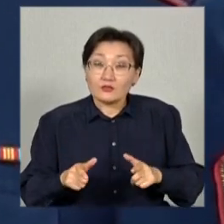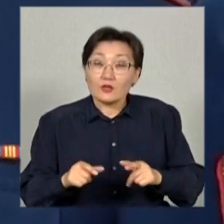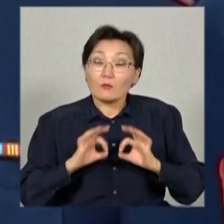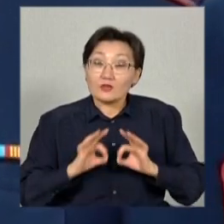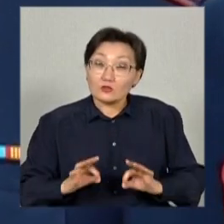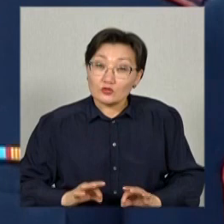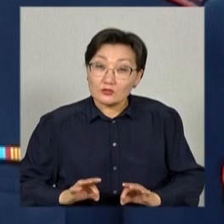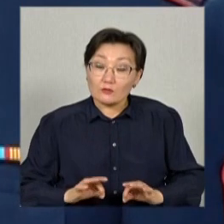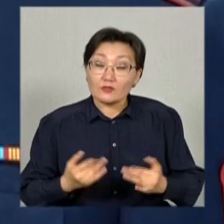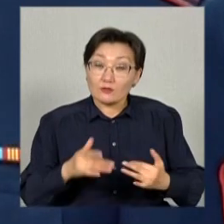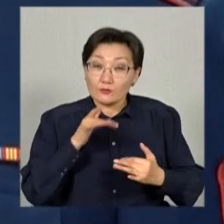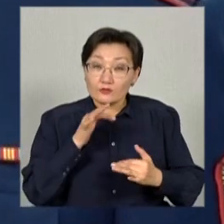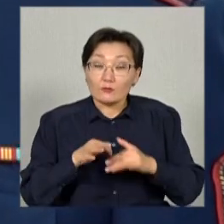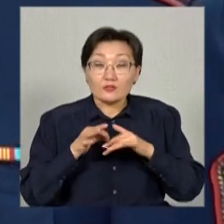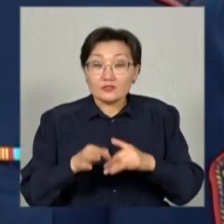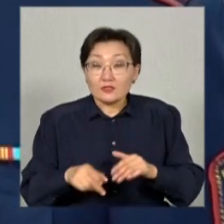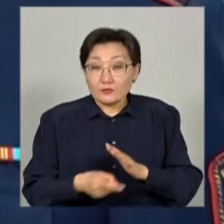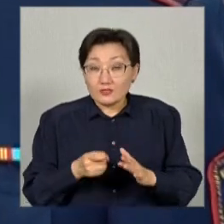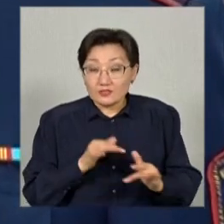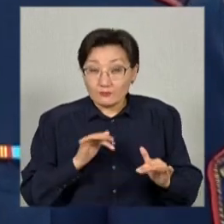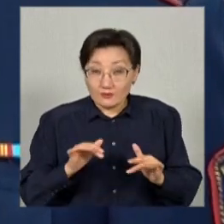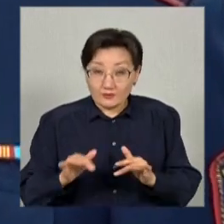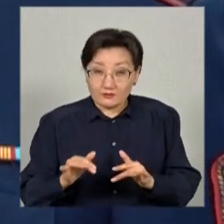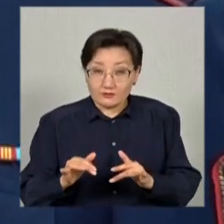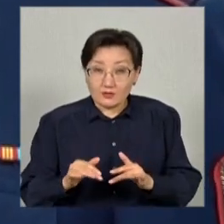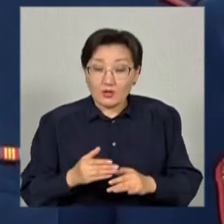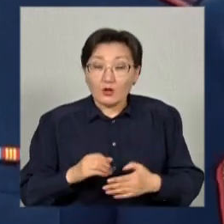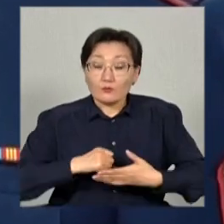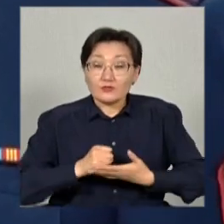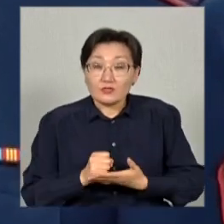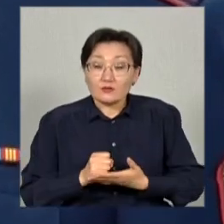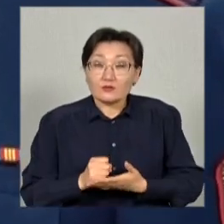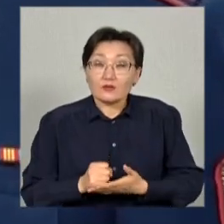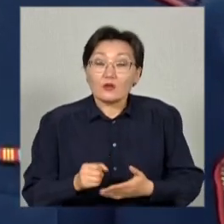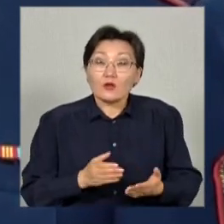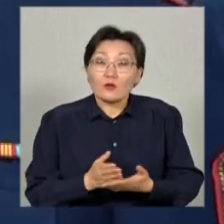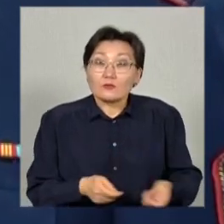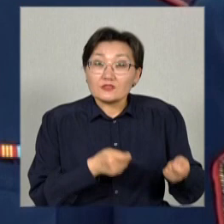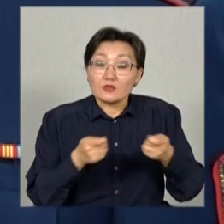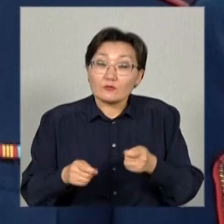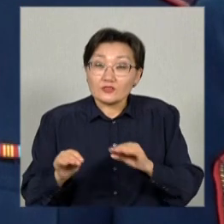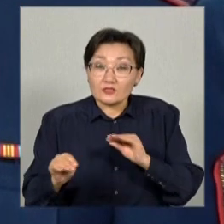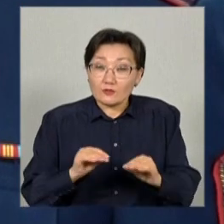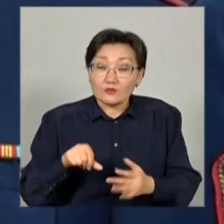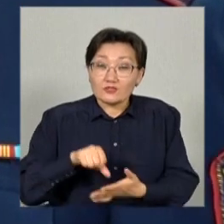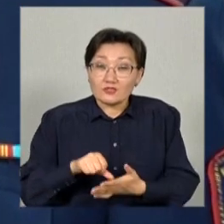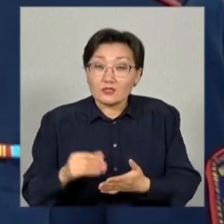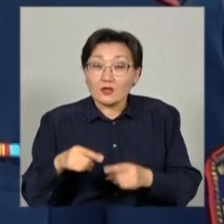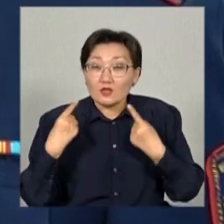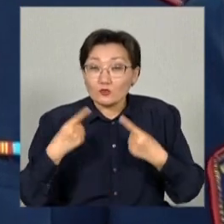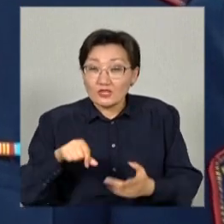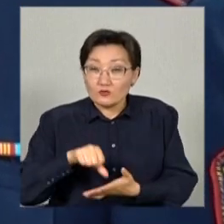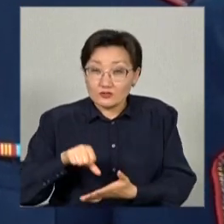прокуратурой. В настоящее время проводятся следственные мероприятия по установлению каналов поставки оборудования и причастности иных